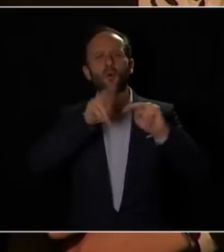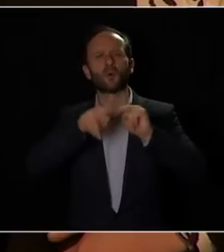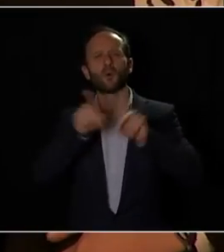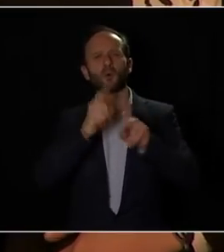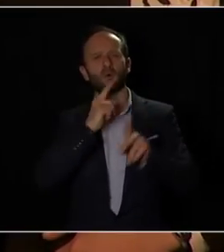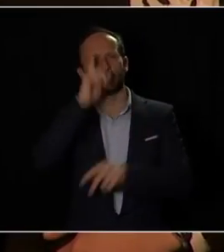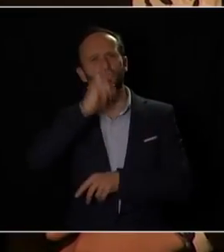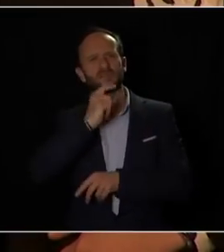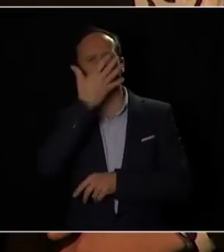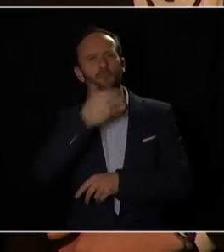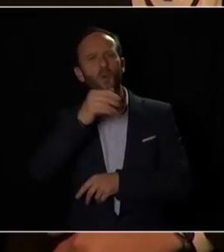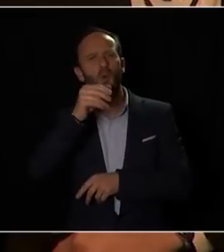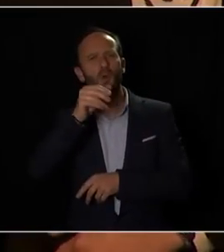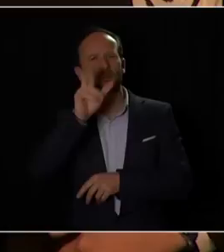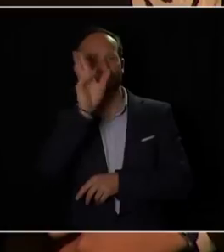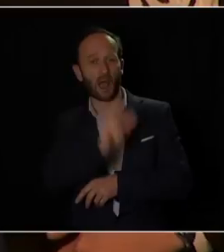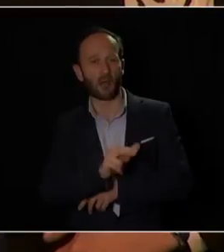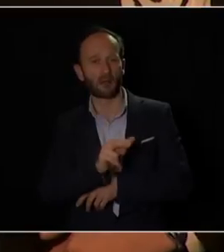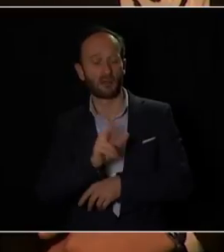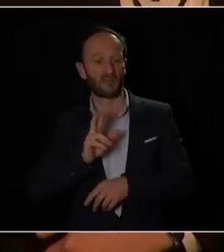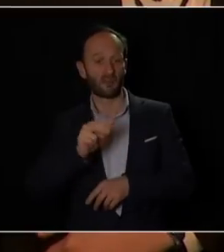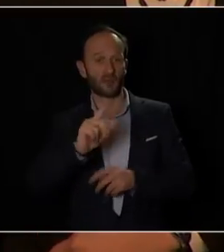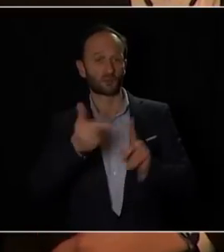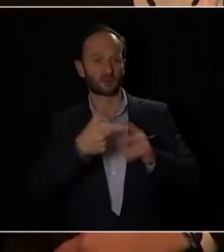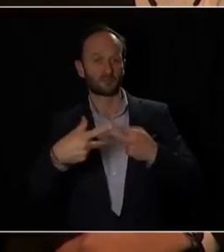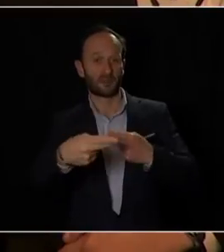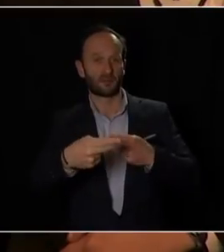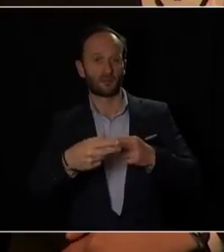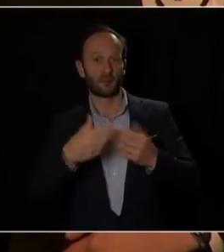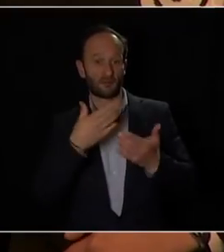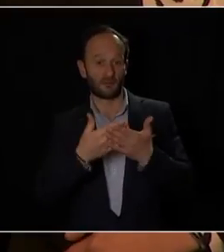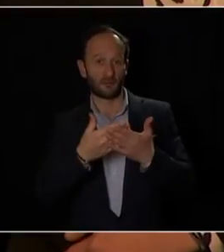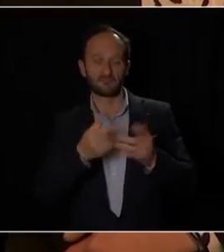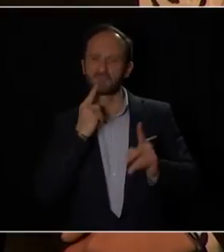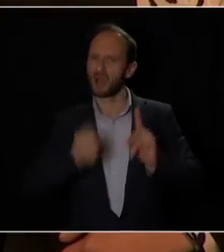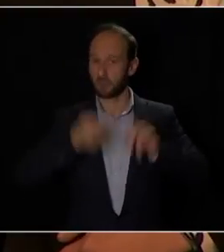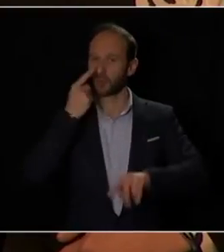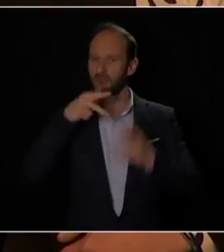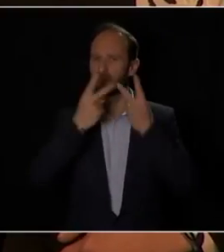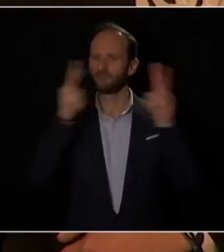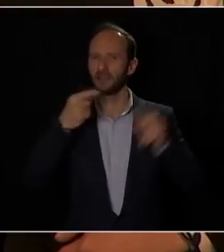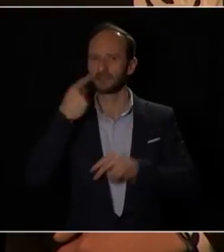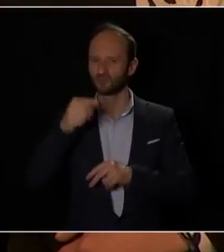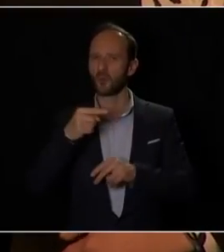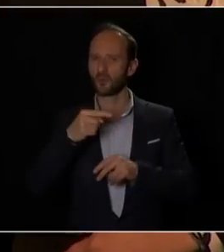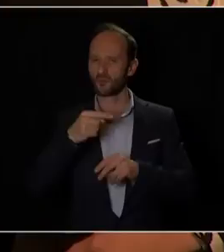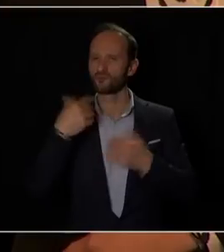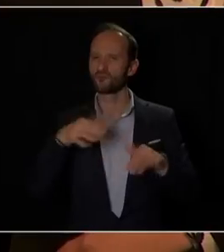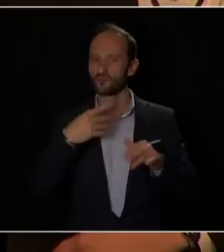du Musée des Beaux-Arts, qui représente, je vous l'assure, un projet phare pour notre ville et notre belle et grande